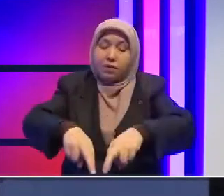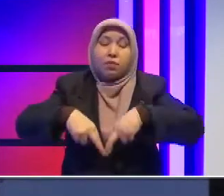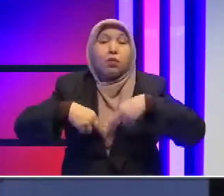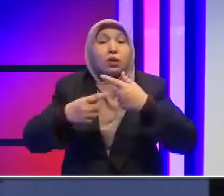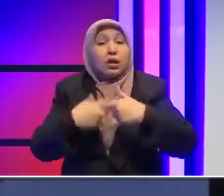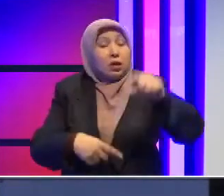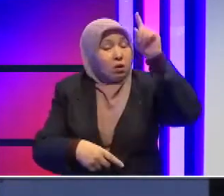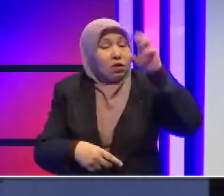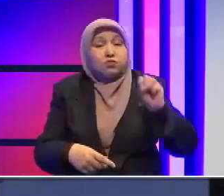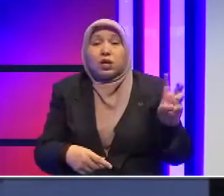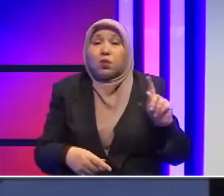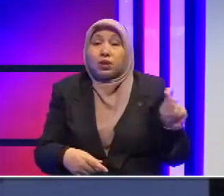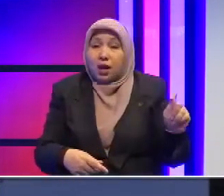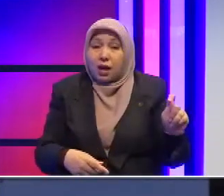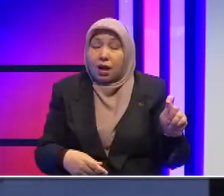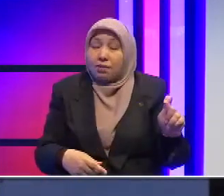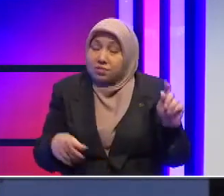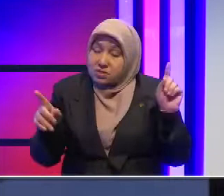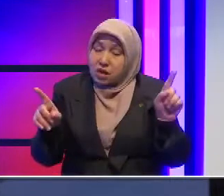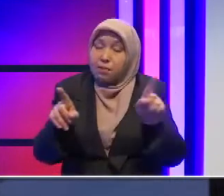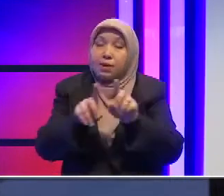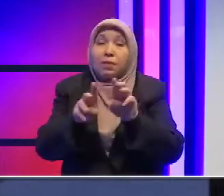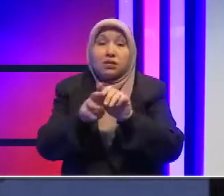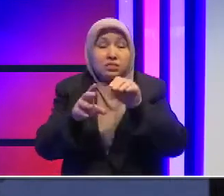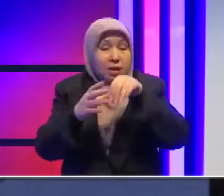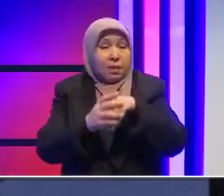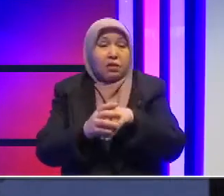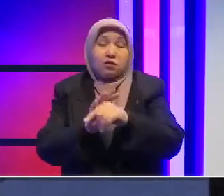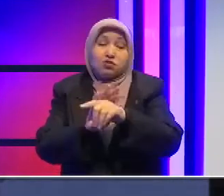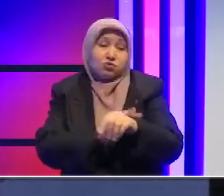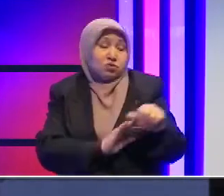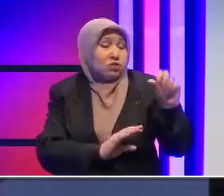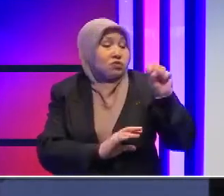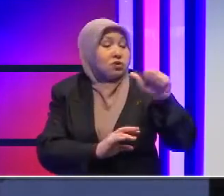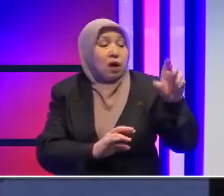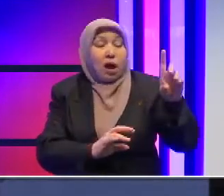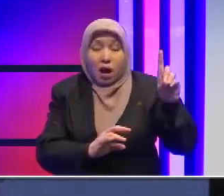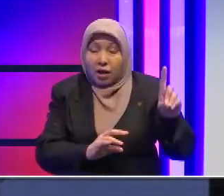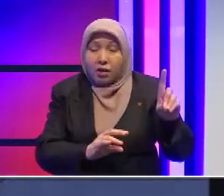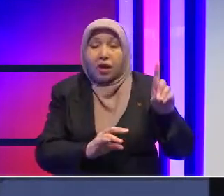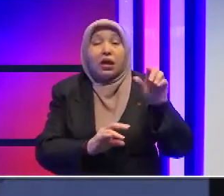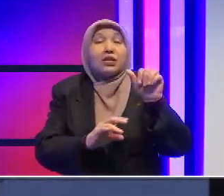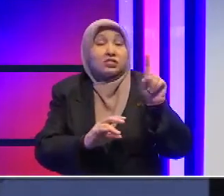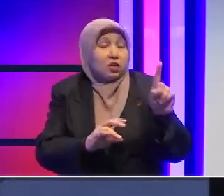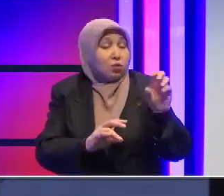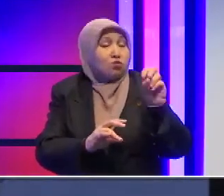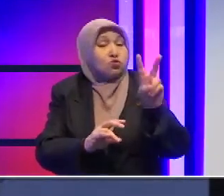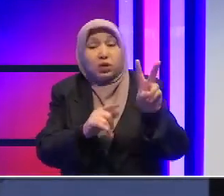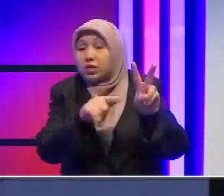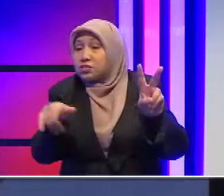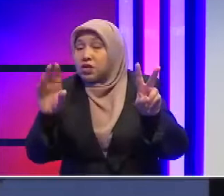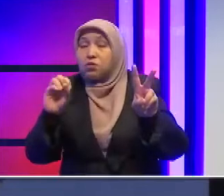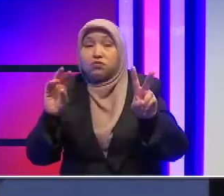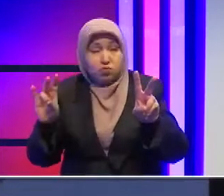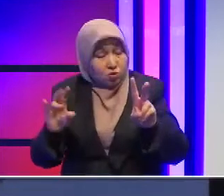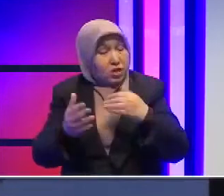Allah Subhanahu Wa Taala. Seperti mana yang termuat dalam surah As-Saffat ayat 102 hingga ayat 107, insya-Allah bila